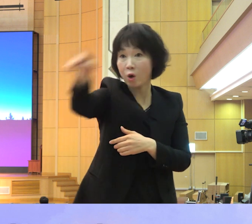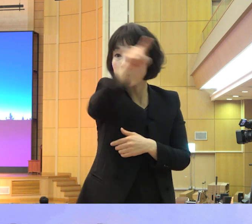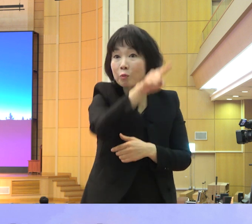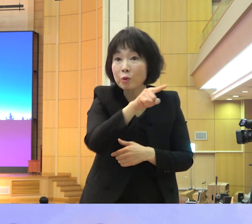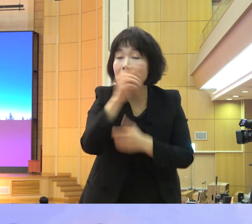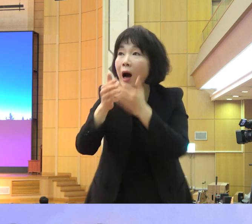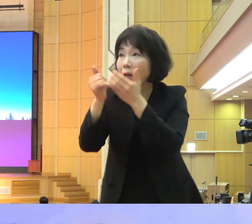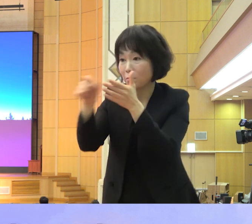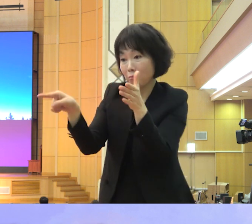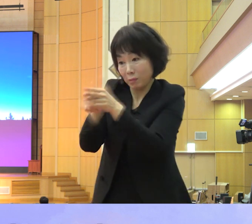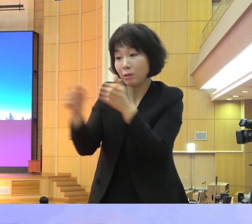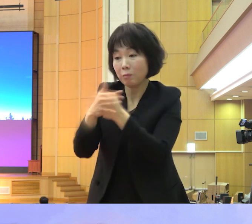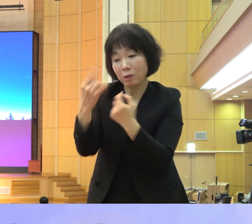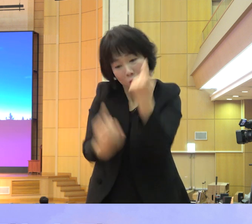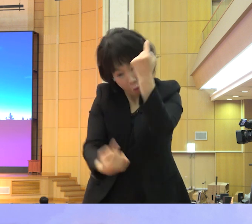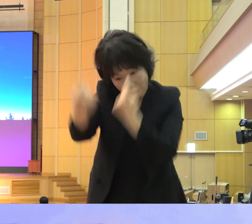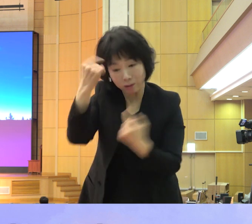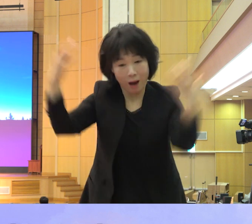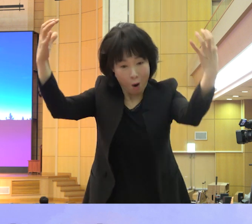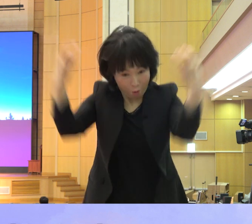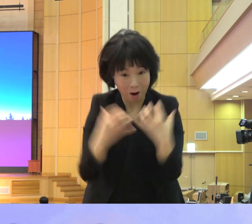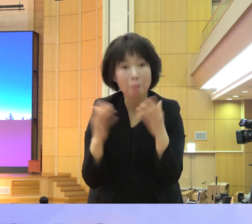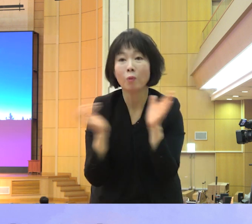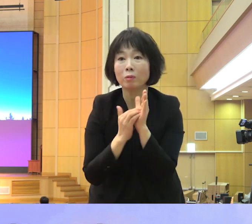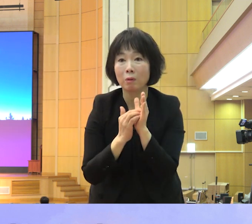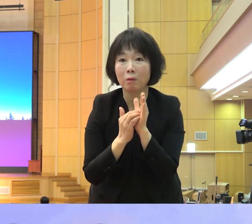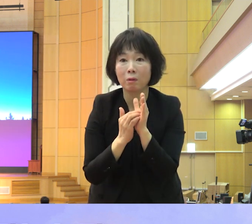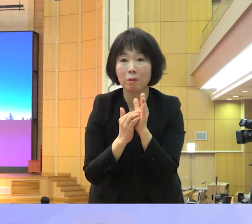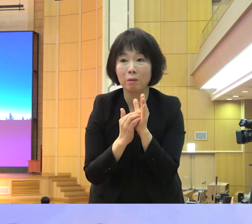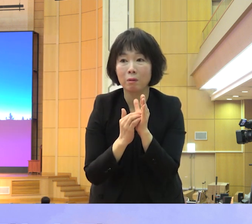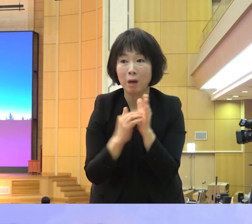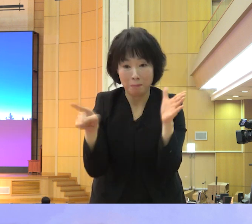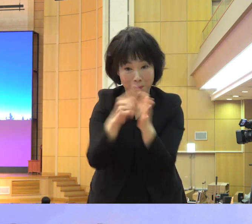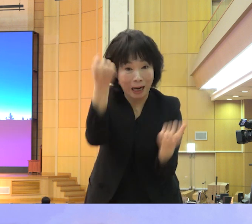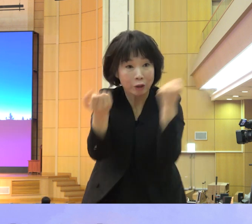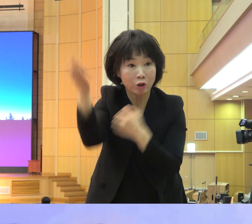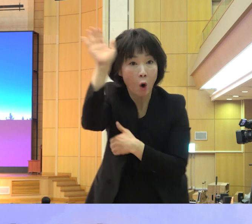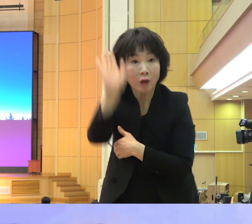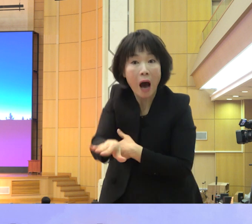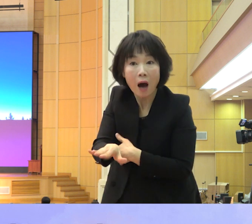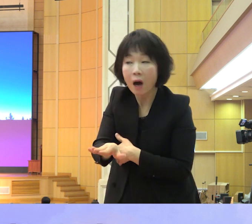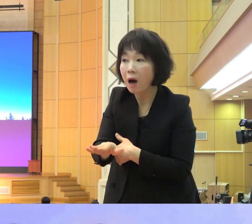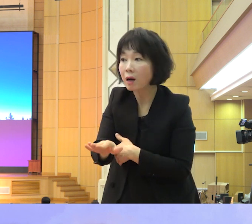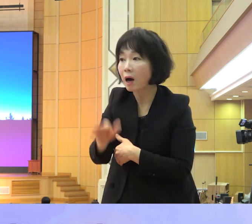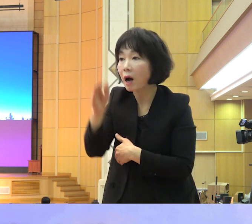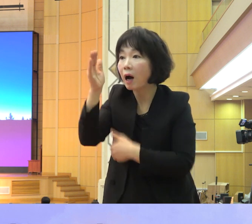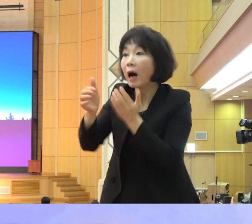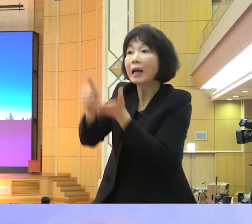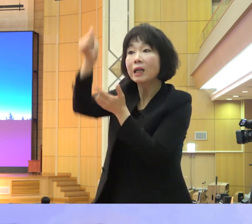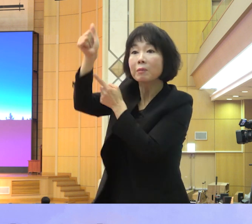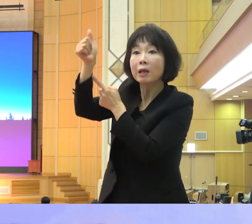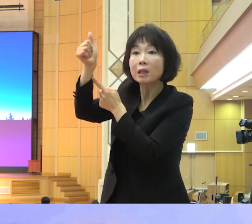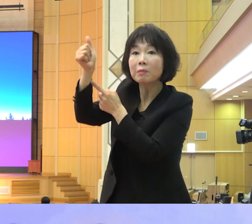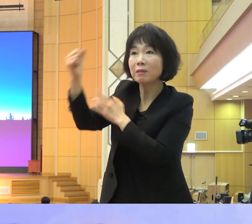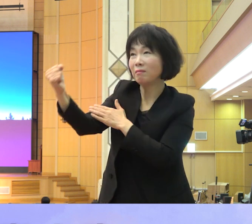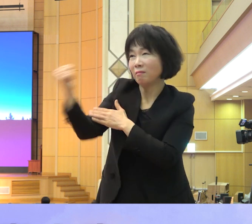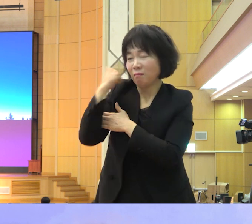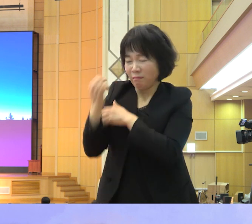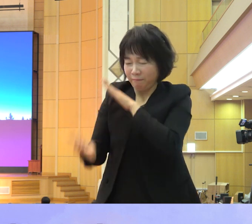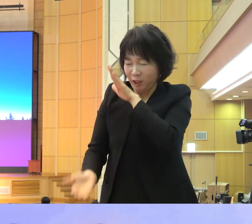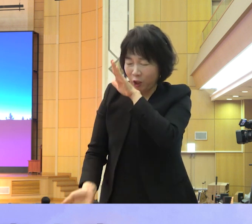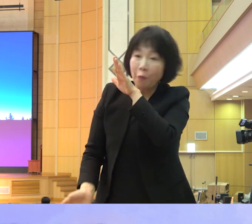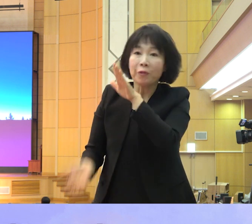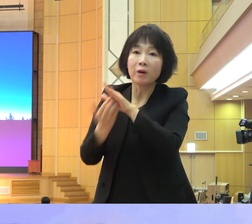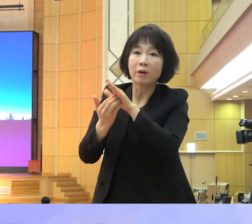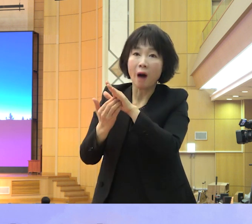여러분도 주님을 믿으니까 여기 나왔지 믿지 않은 사람이 여기 나오겠습니까? 다 주님을 믿는데 주님이 능력의